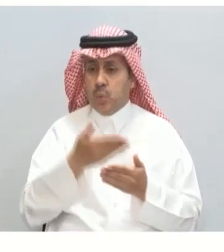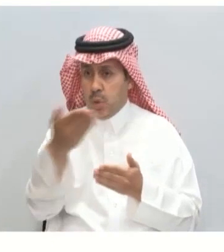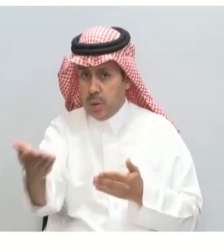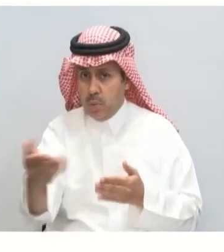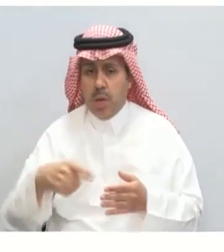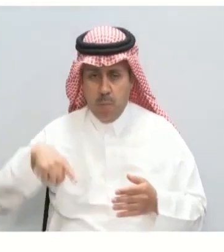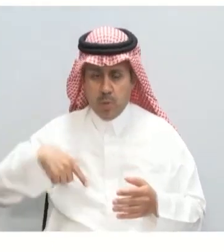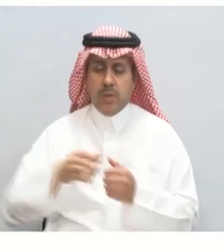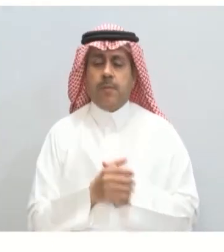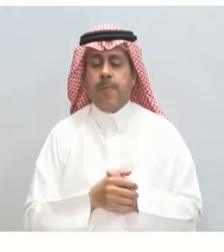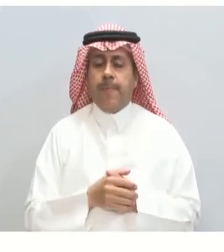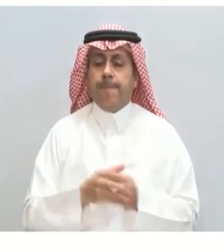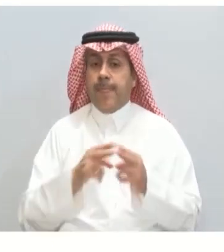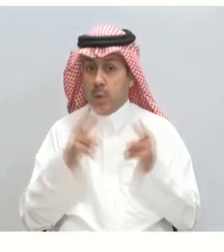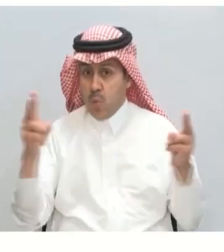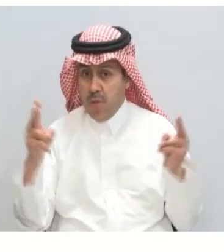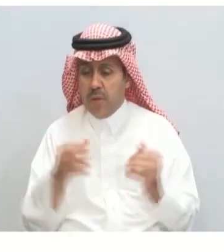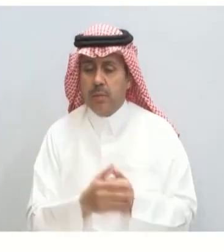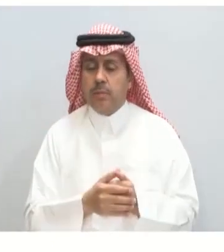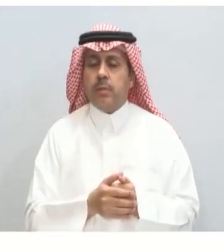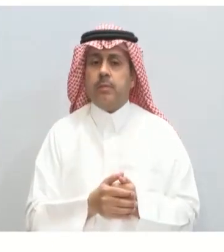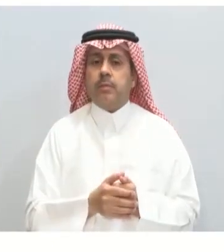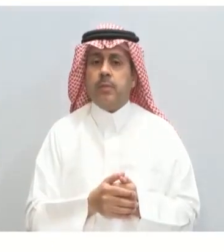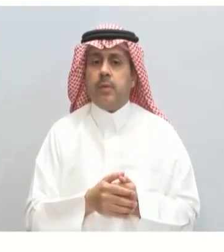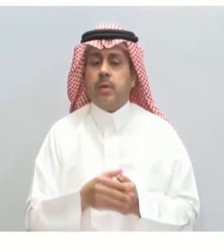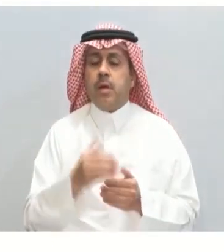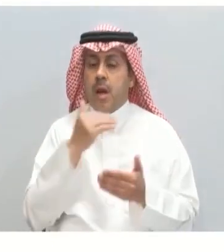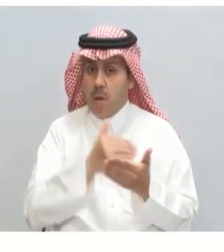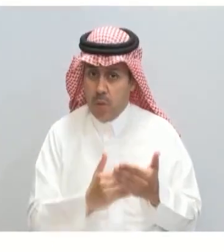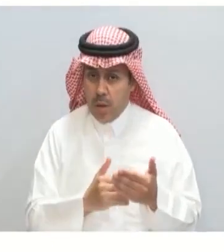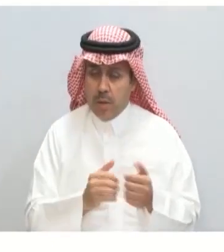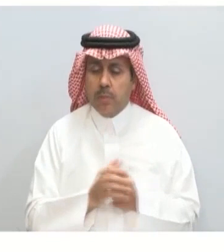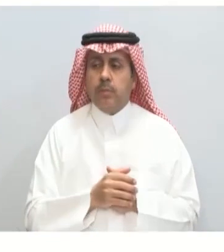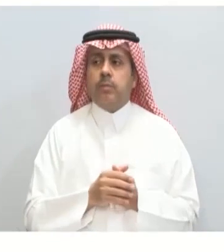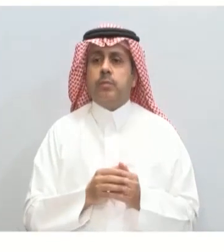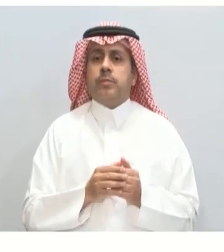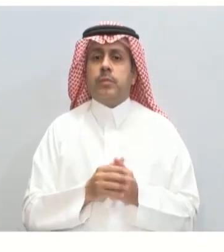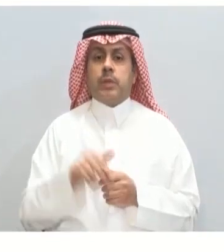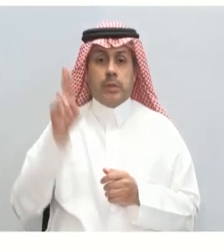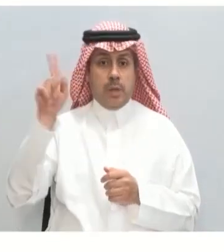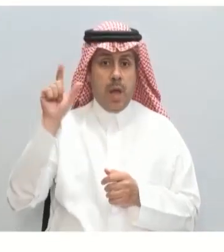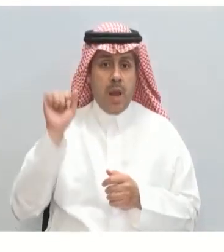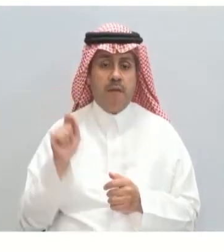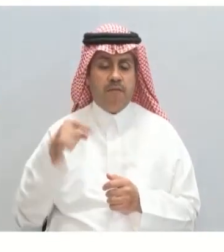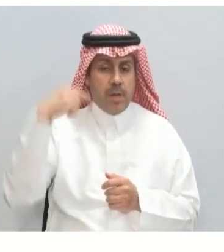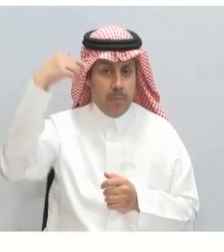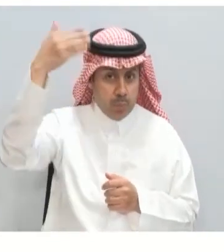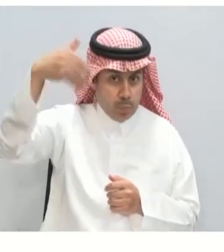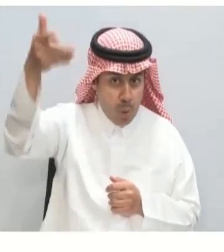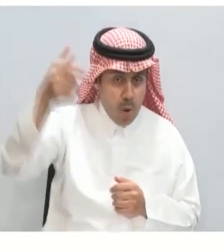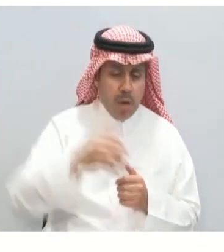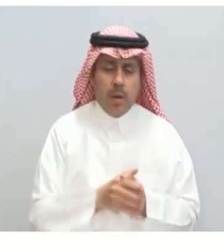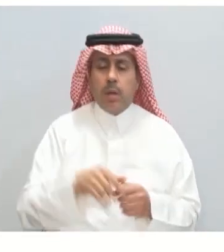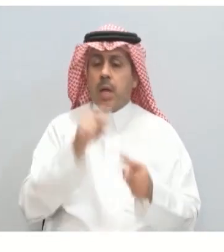التسويق او الاداره توضح الاوضاع التي سنمر بها والتكاليف المتوقعه ونس هامش